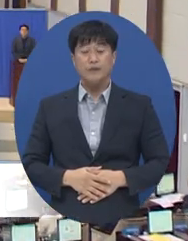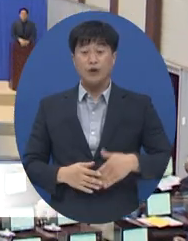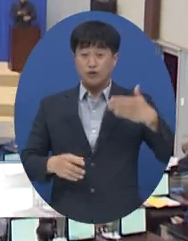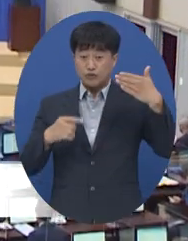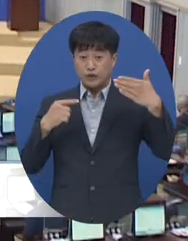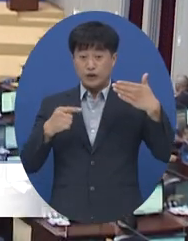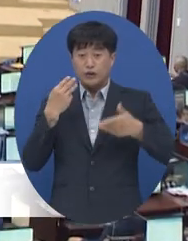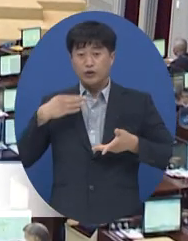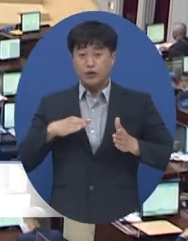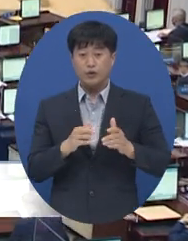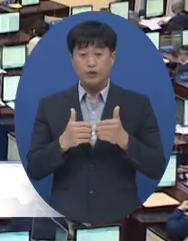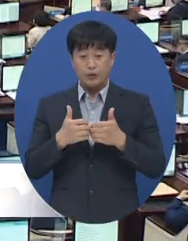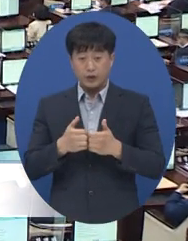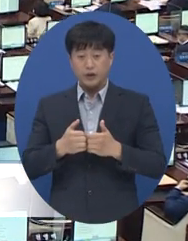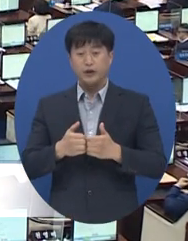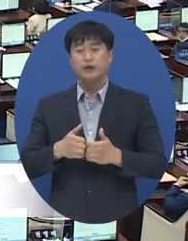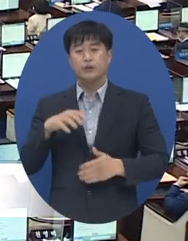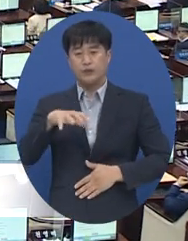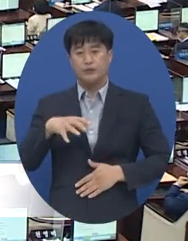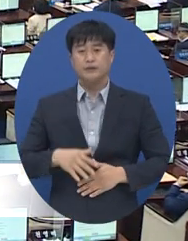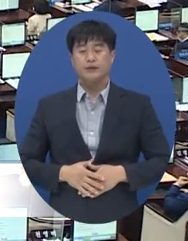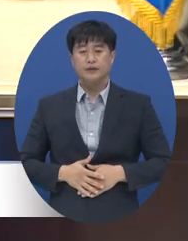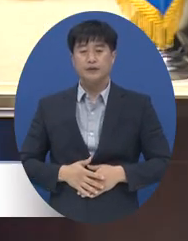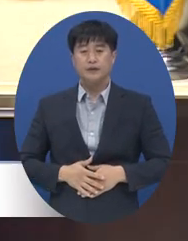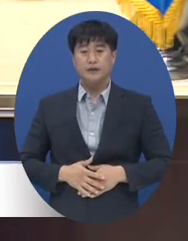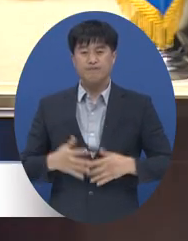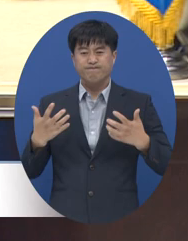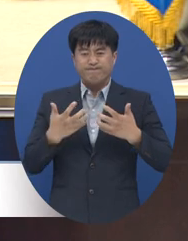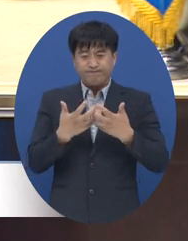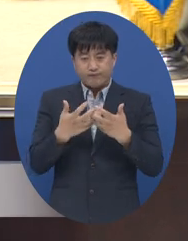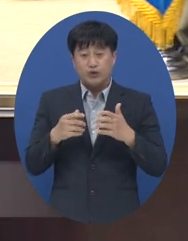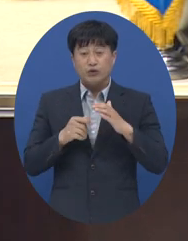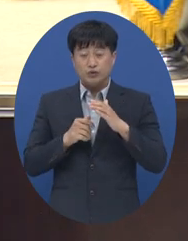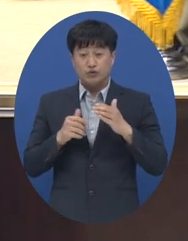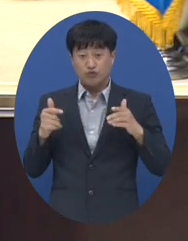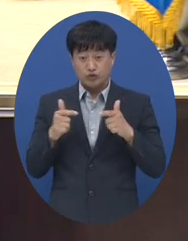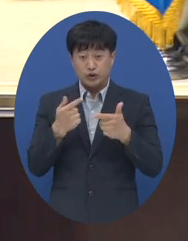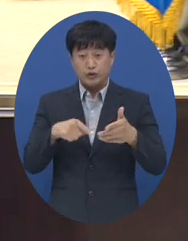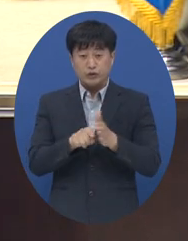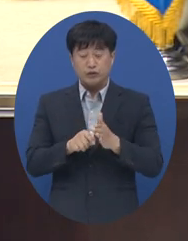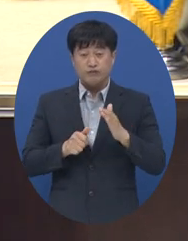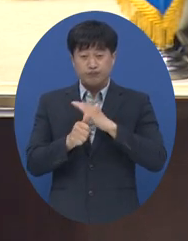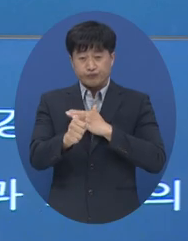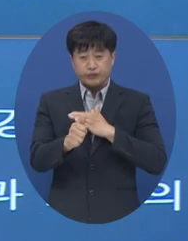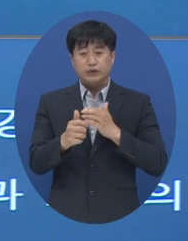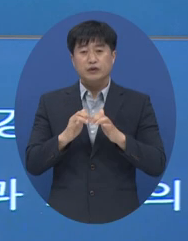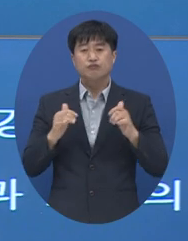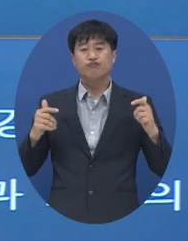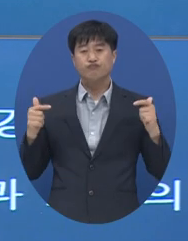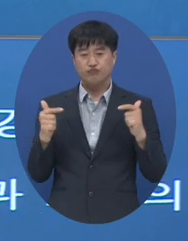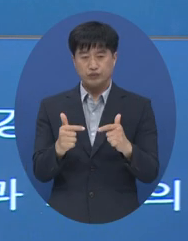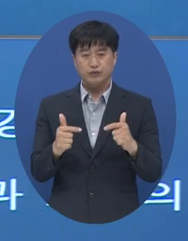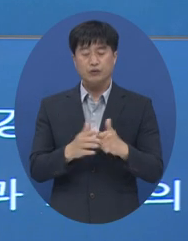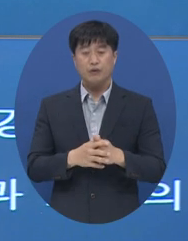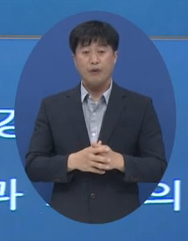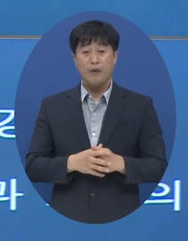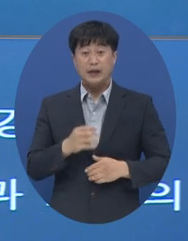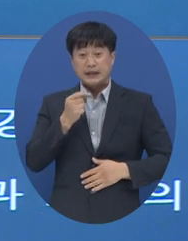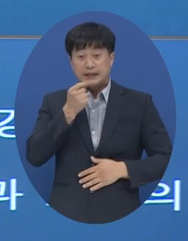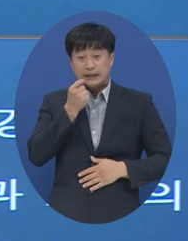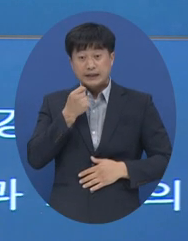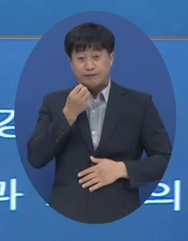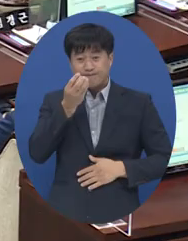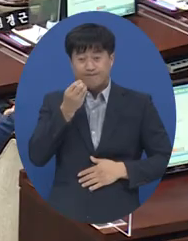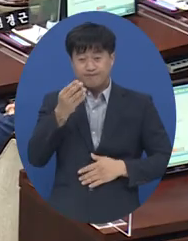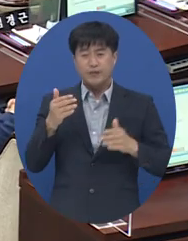9월 1일 경기도의회 본회의장. 밀집도를 낮추기 위해 입장 인원을 축소시키고 비말 차단용